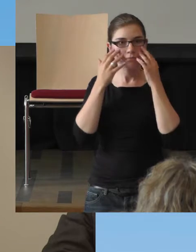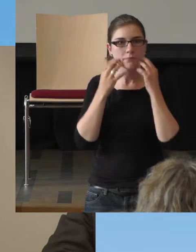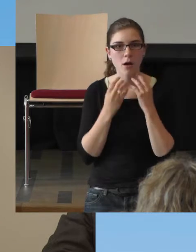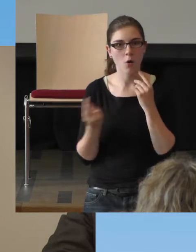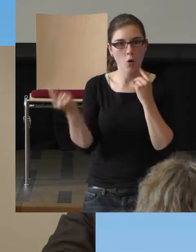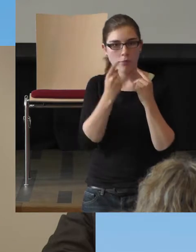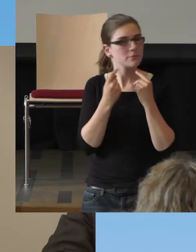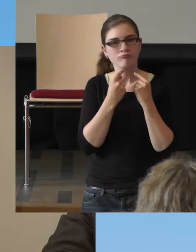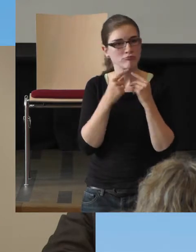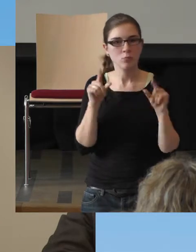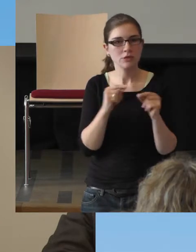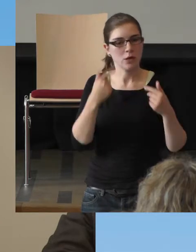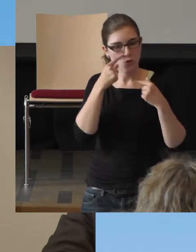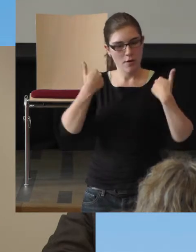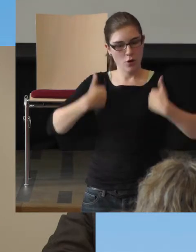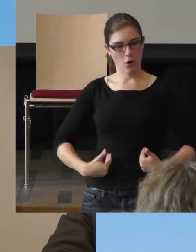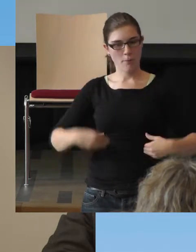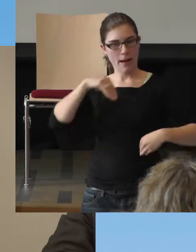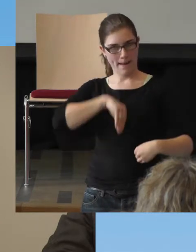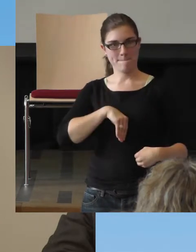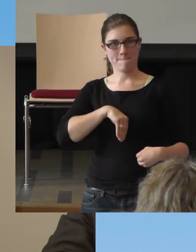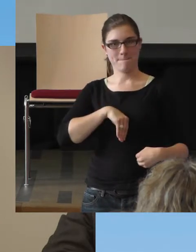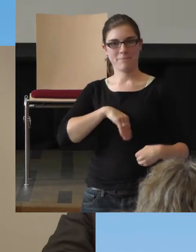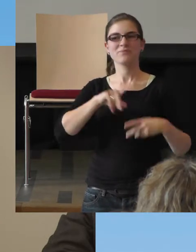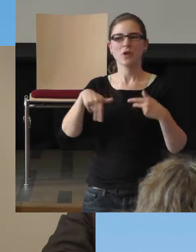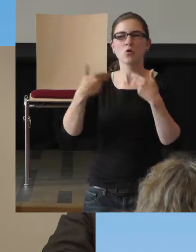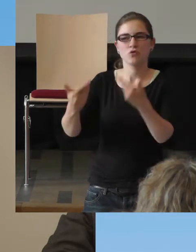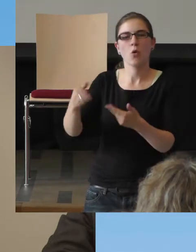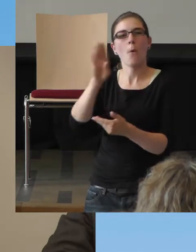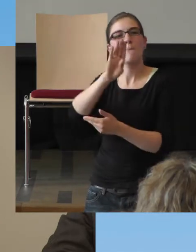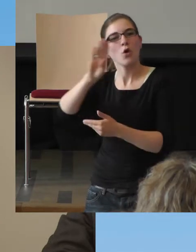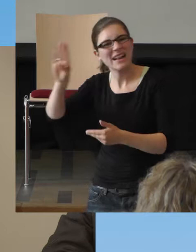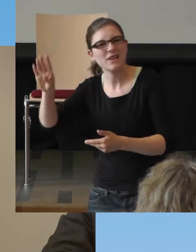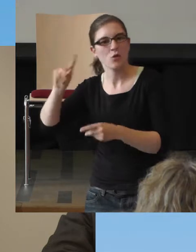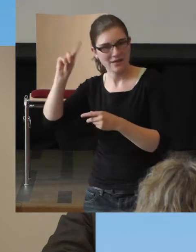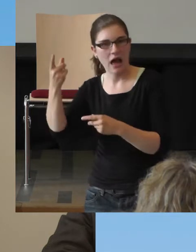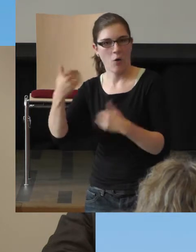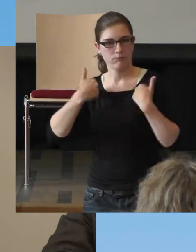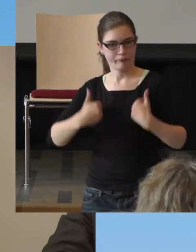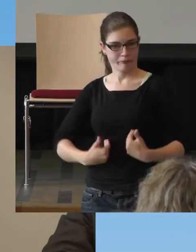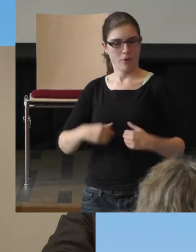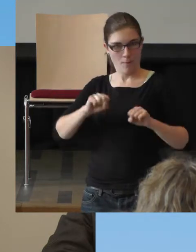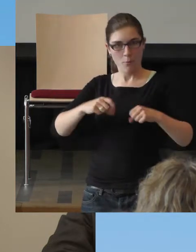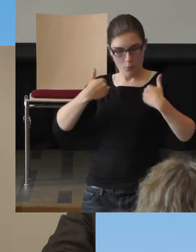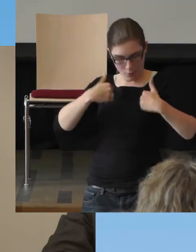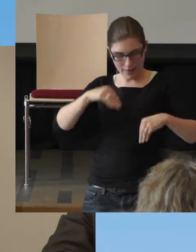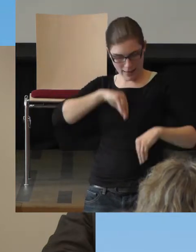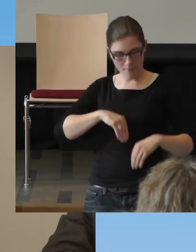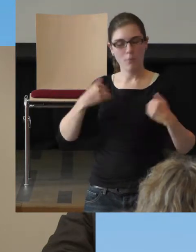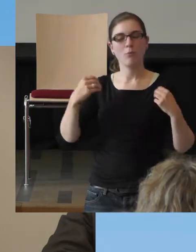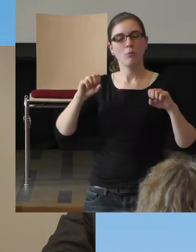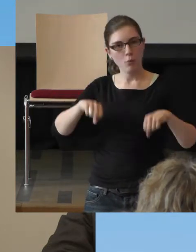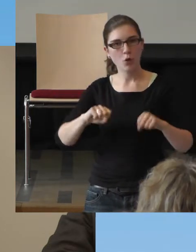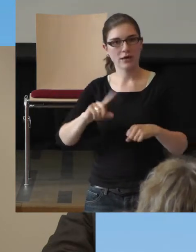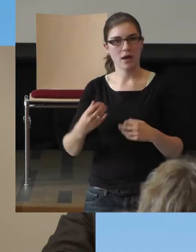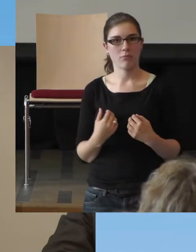über mich gelaufen, ich habe mich mal mit Borrelien auseinander gesetzt. So, und es gibt sehr selten in der Tat einen Zusammenhang zwischen Borrelien und